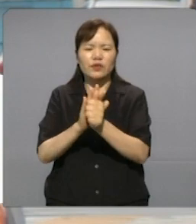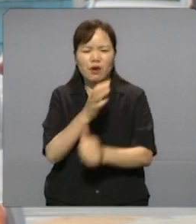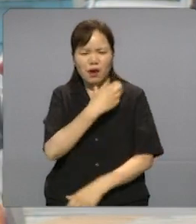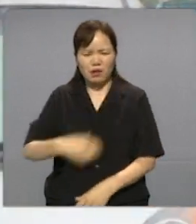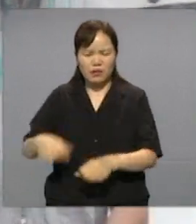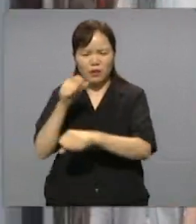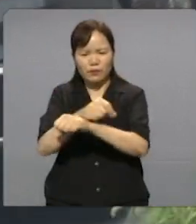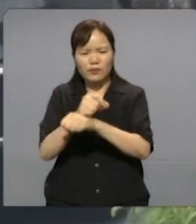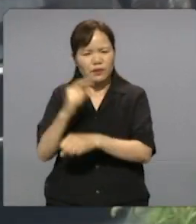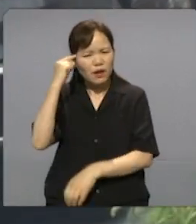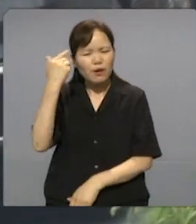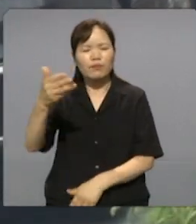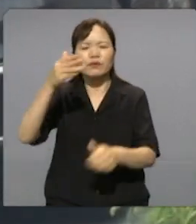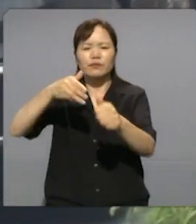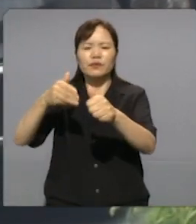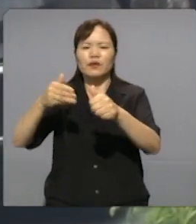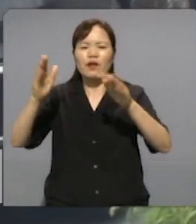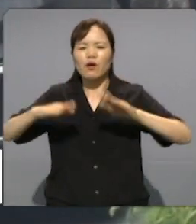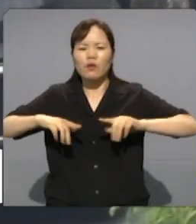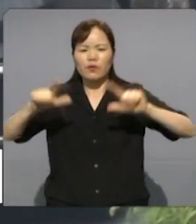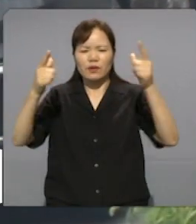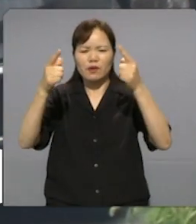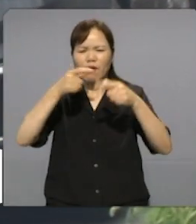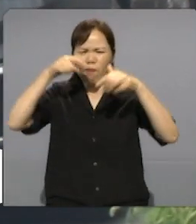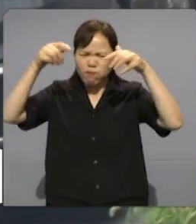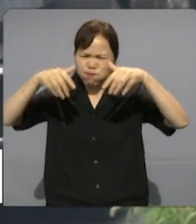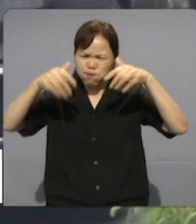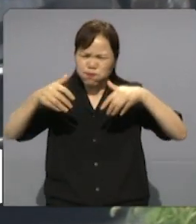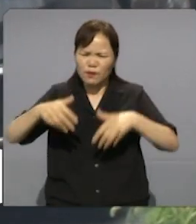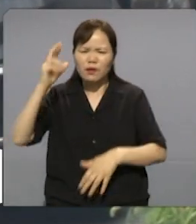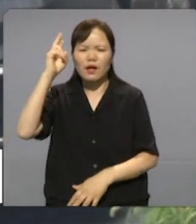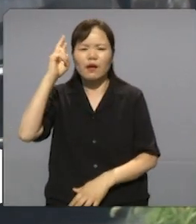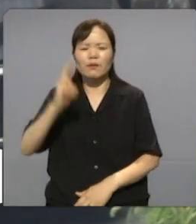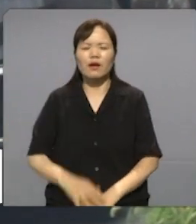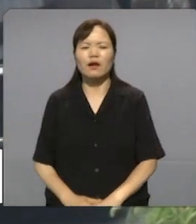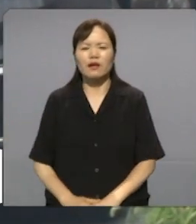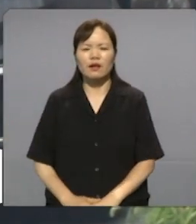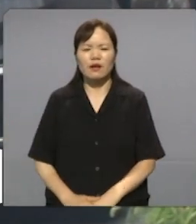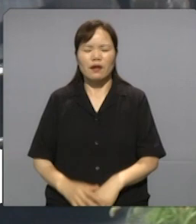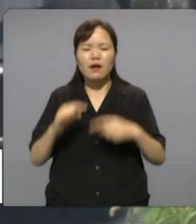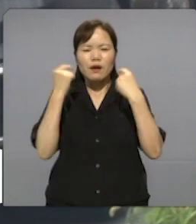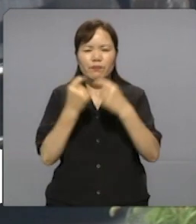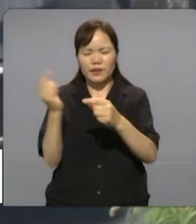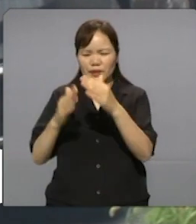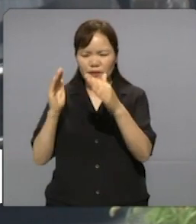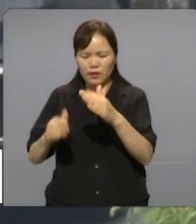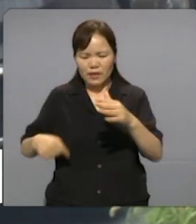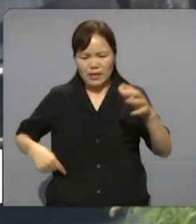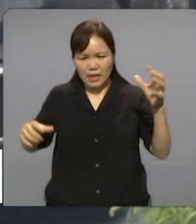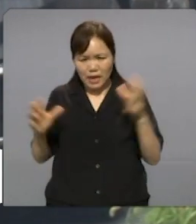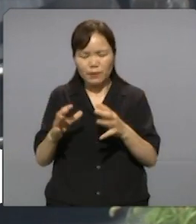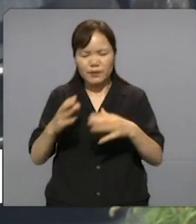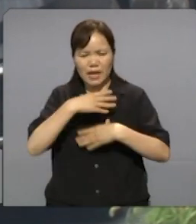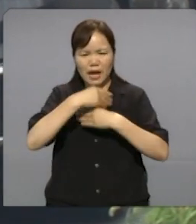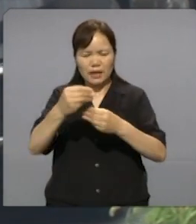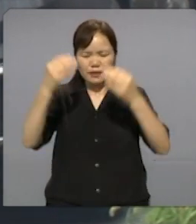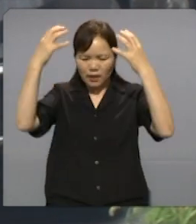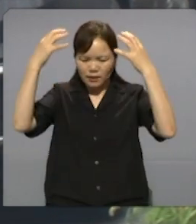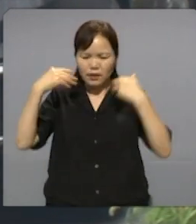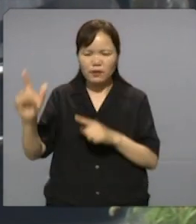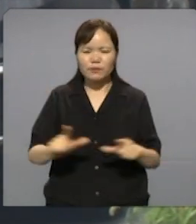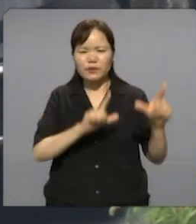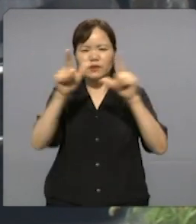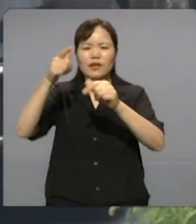바랍니다. 올해도 많은 비가 예상되고 있습니다. 인관이 합심해서 안전한 여름나시기를